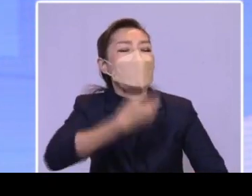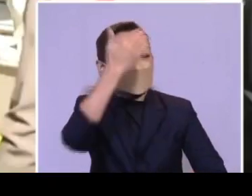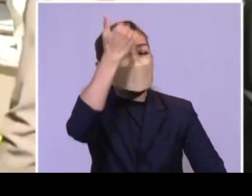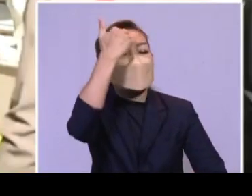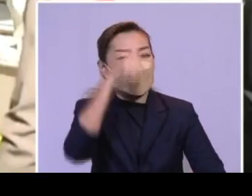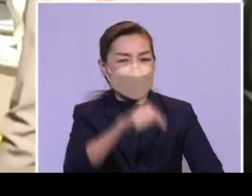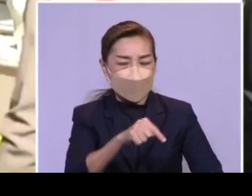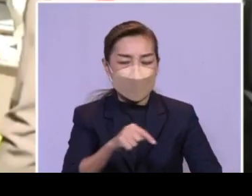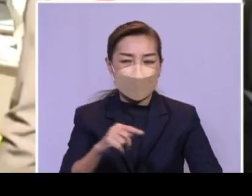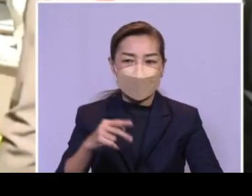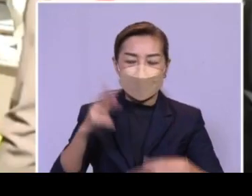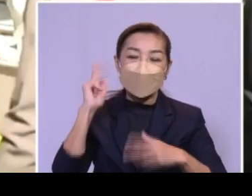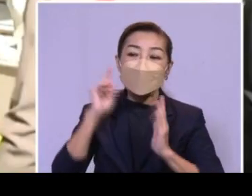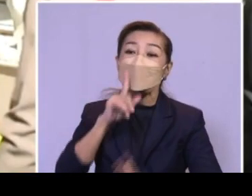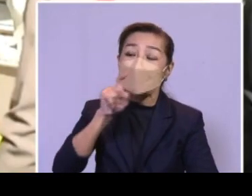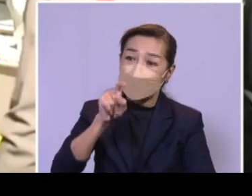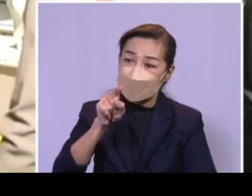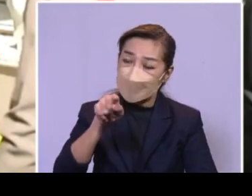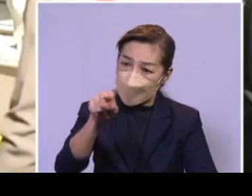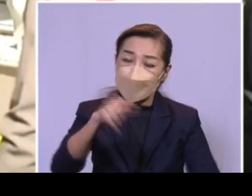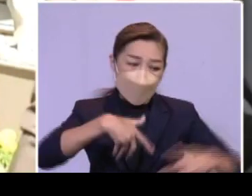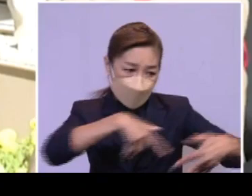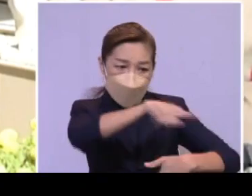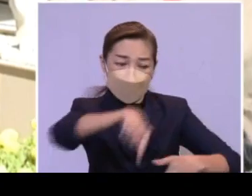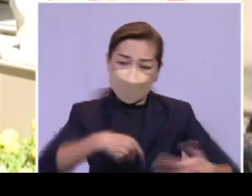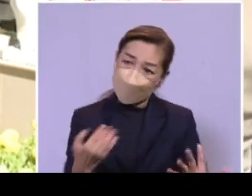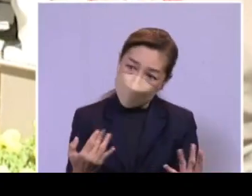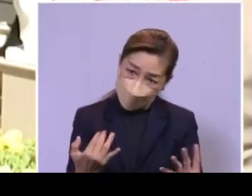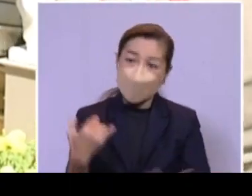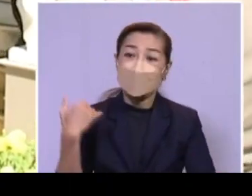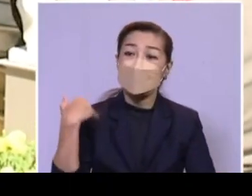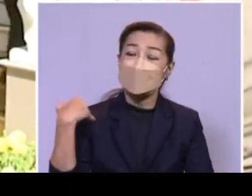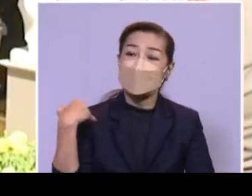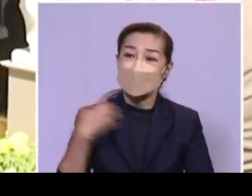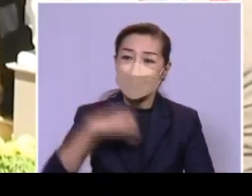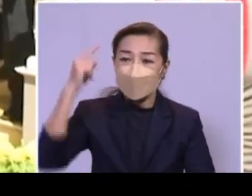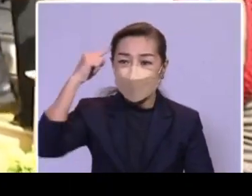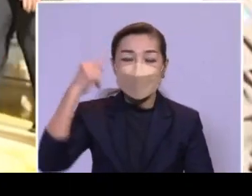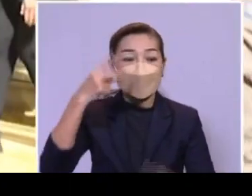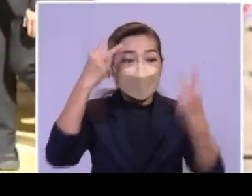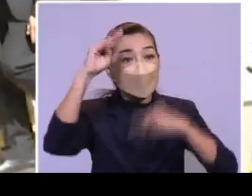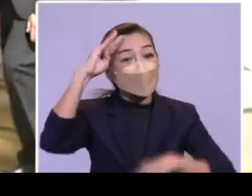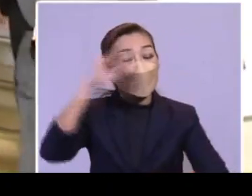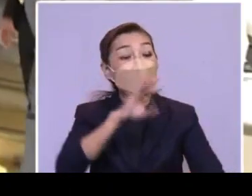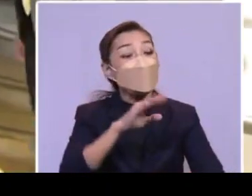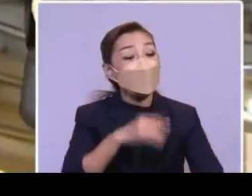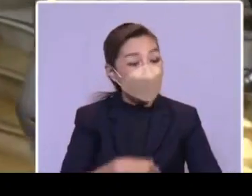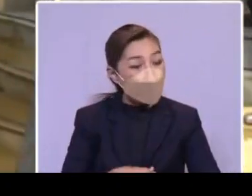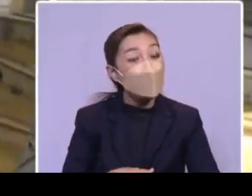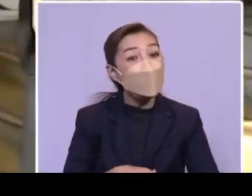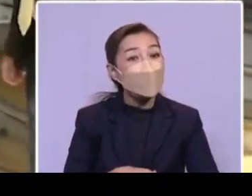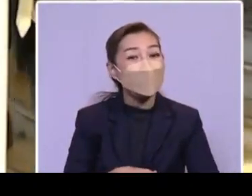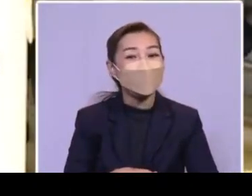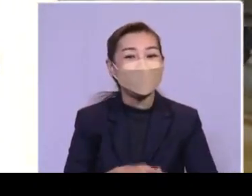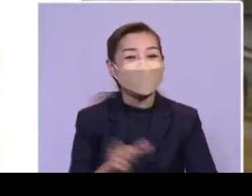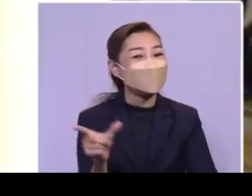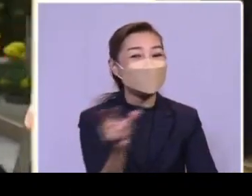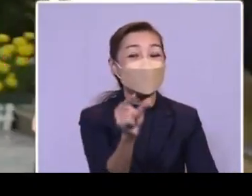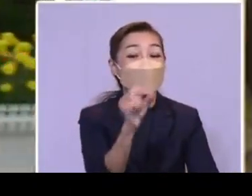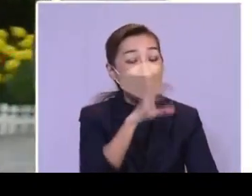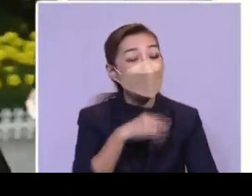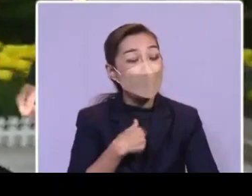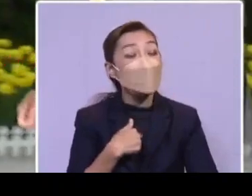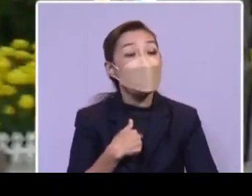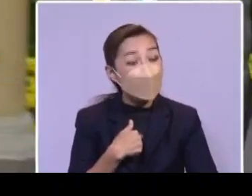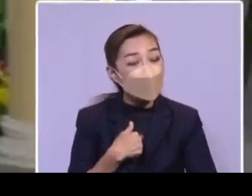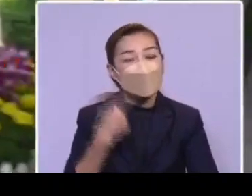ผู้สื่อข่าวก็เลยถามต่อว่าอ้าวประชาชนรออยู่นะคะนะฮะนายกรัฐมนตรีบอกว่าเหรอ ตอบแค่นี้สั้นๆ ตอบแค่นี้